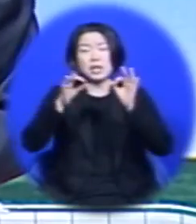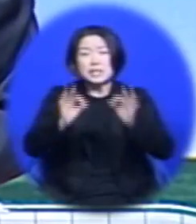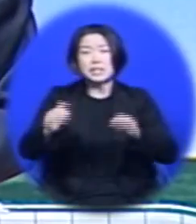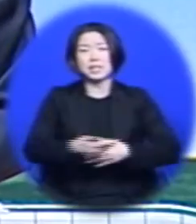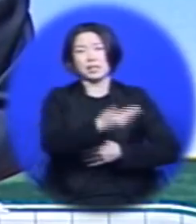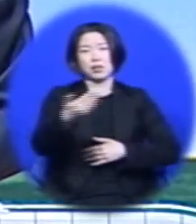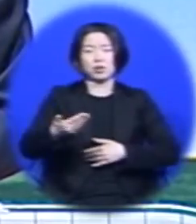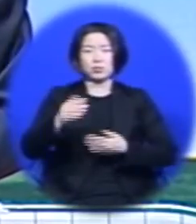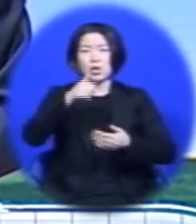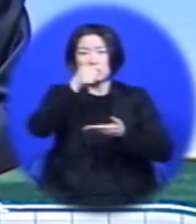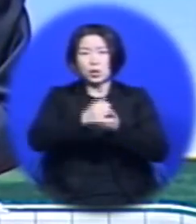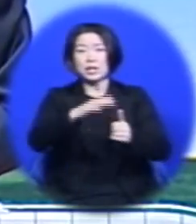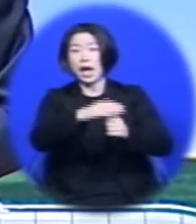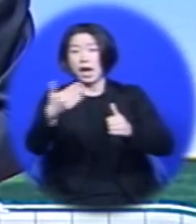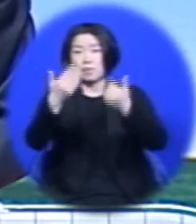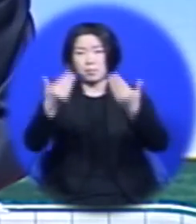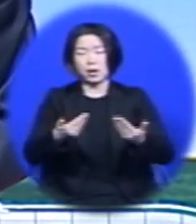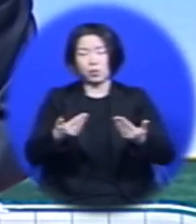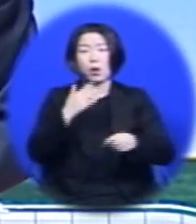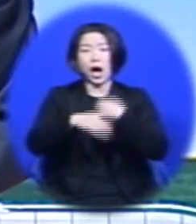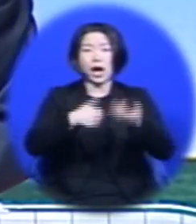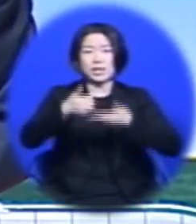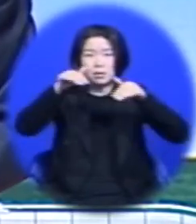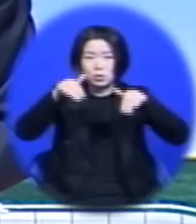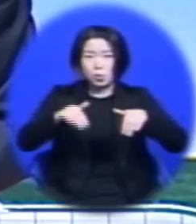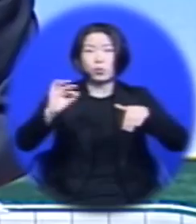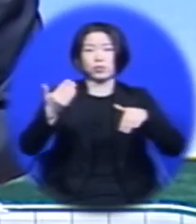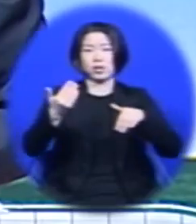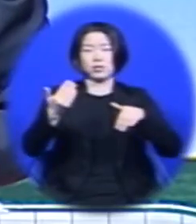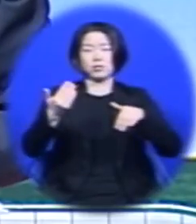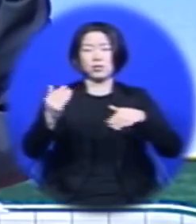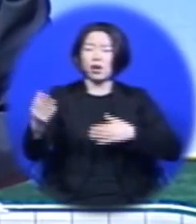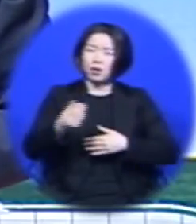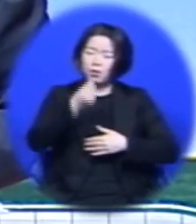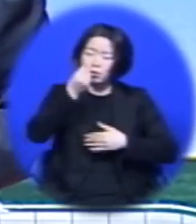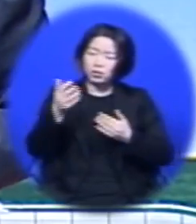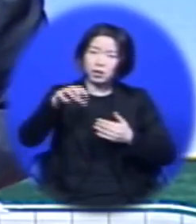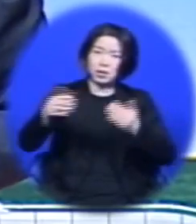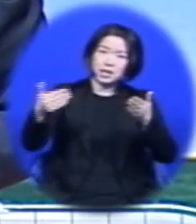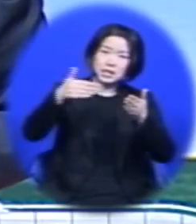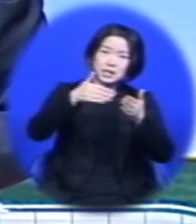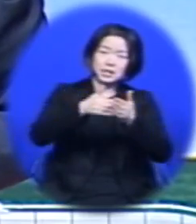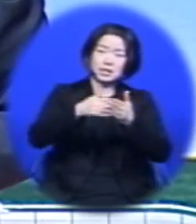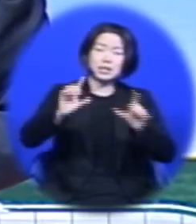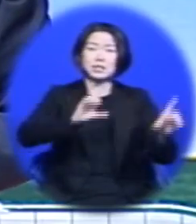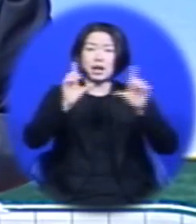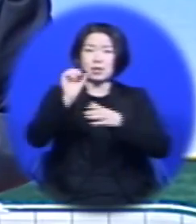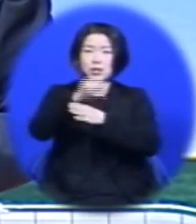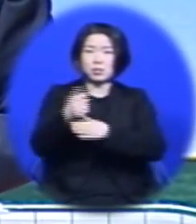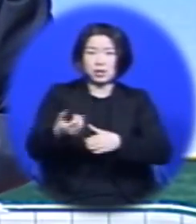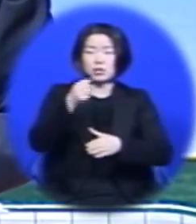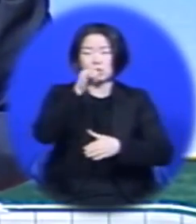죄에서 해방을 받고 하나님의 종이 되어서 거룩함에 이르는 삶의 열매를 맺고 있습니다 그